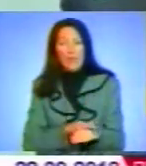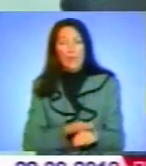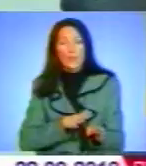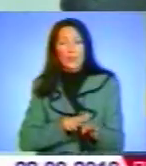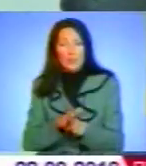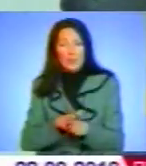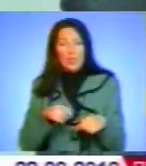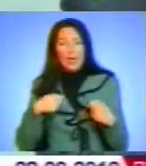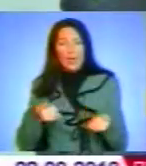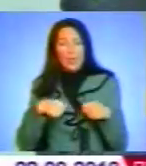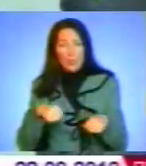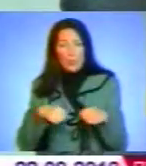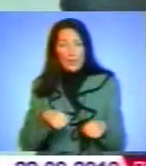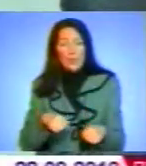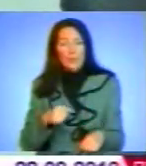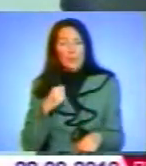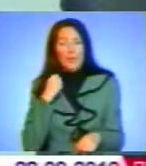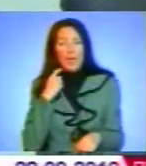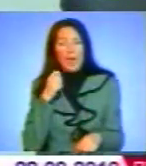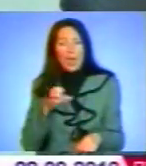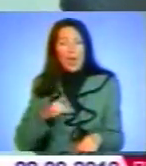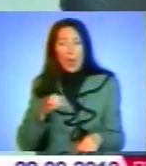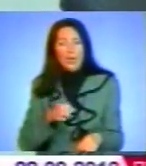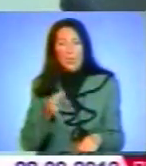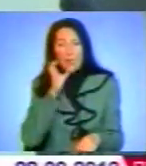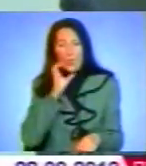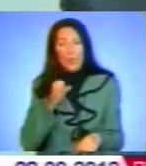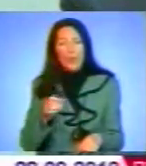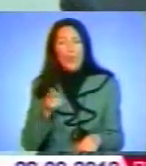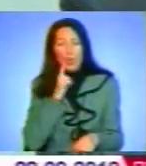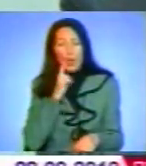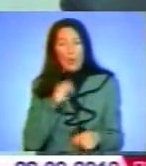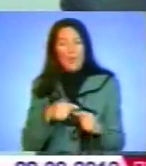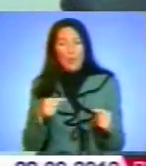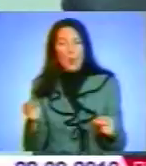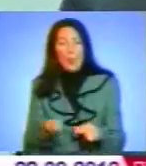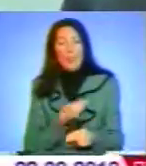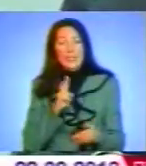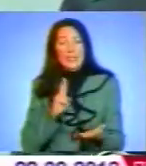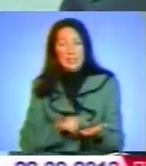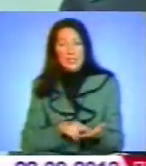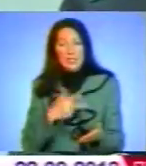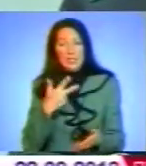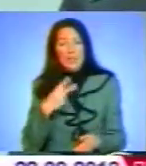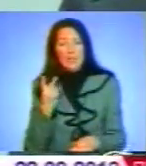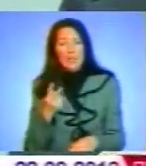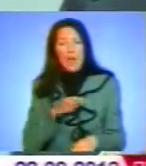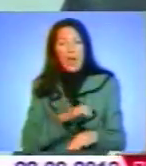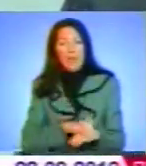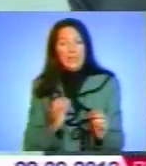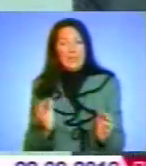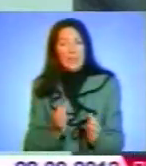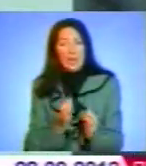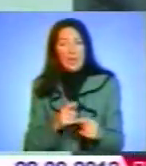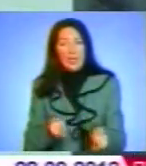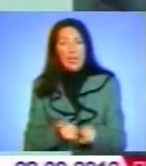торгівлі алкогольними напоями та тютюновими виробами без наявності ліцензії. 32 факти зберігання